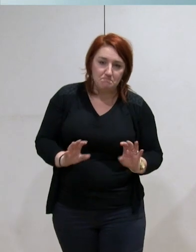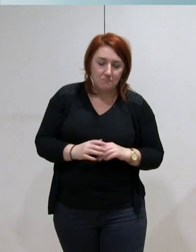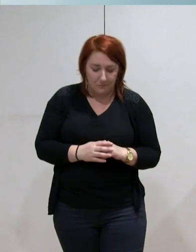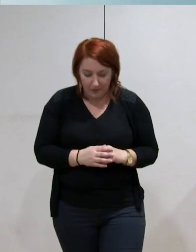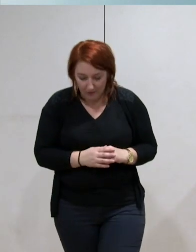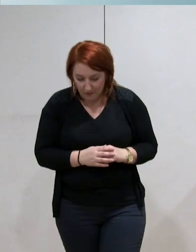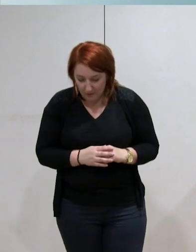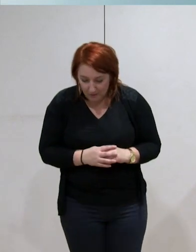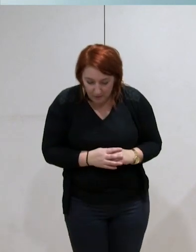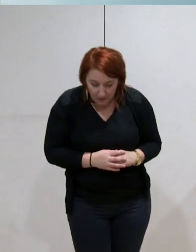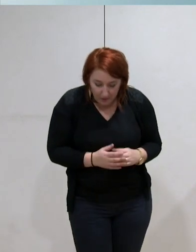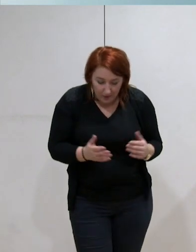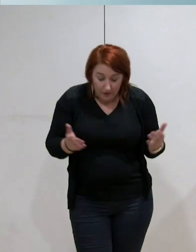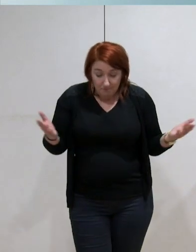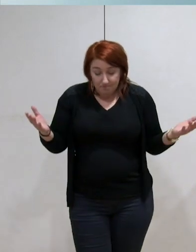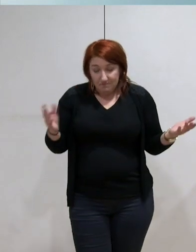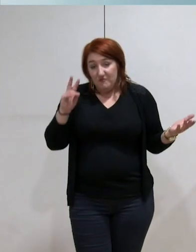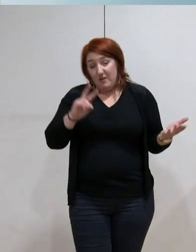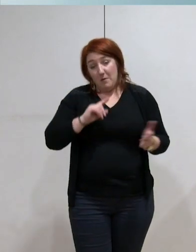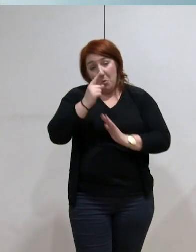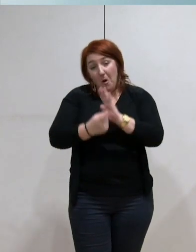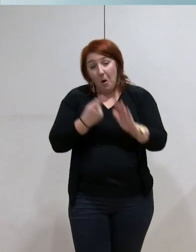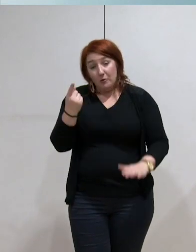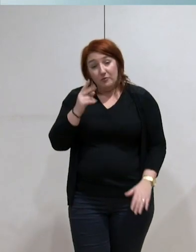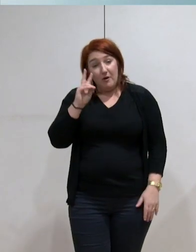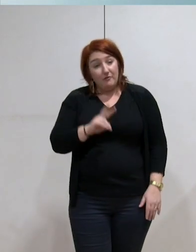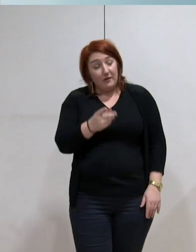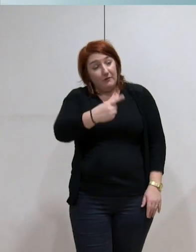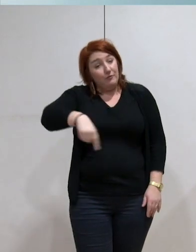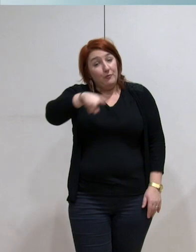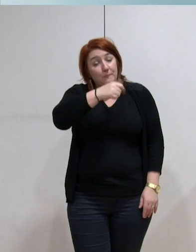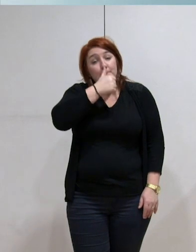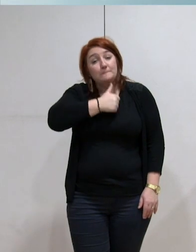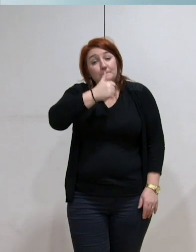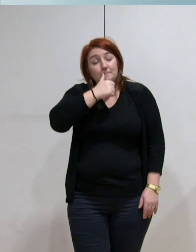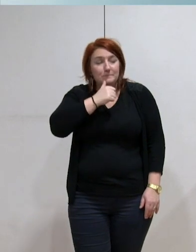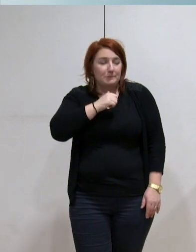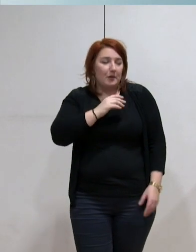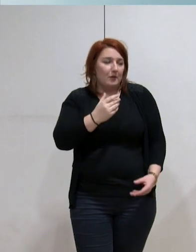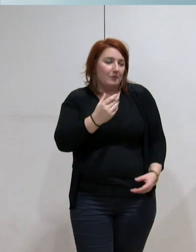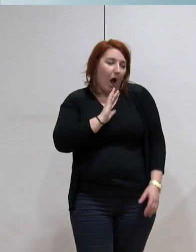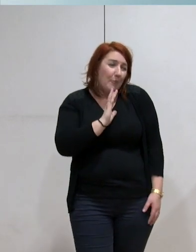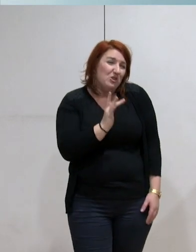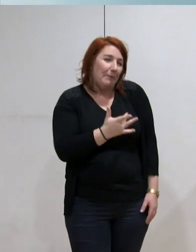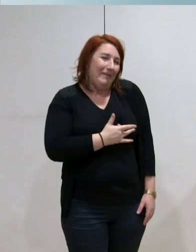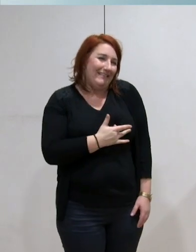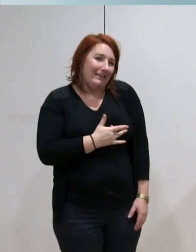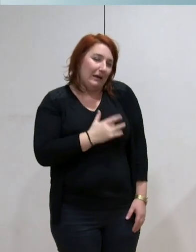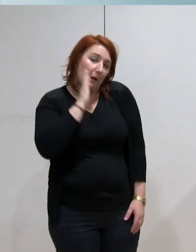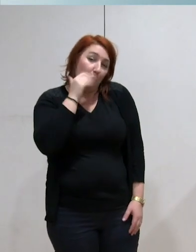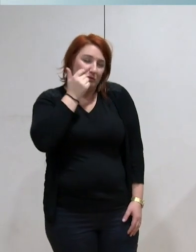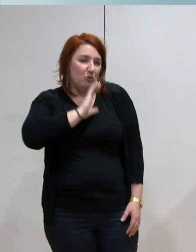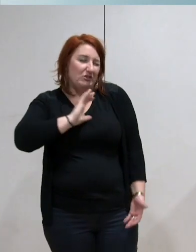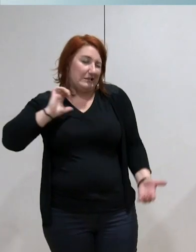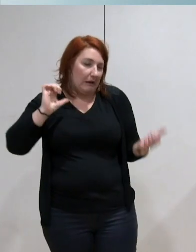encore une fois un peu pitié de votre patience je voudrais néanmoins profiter de